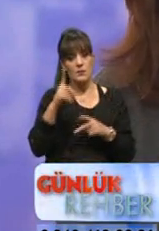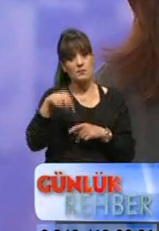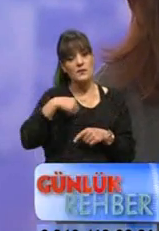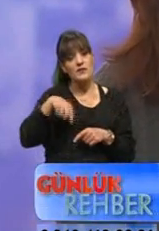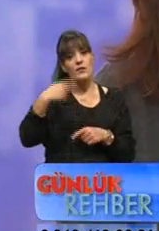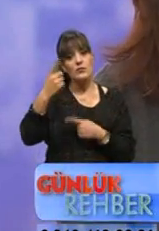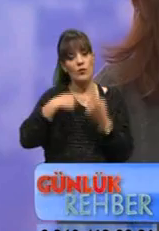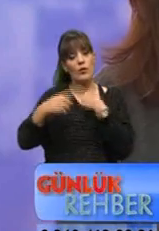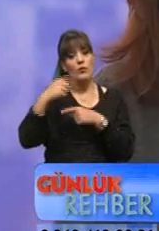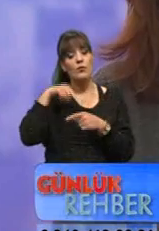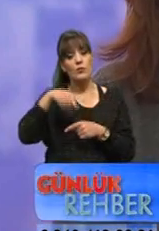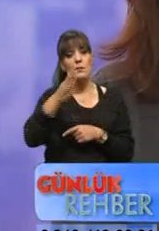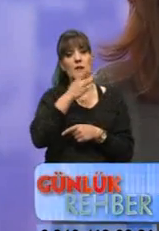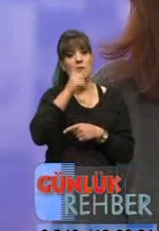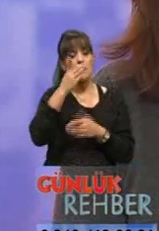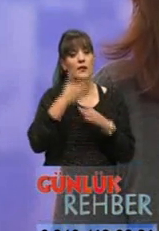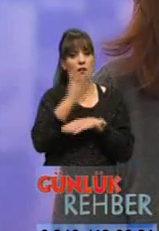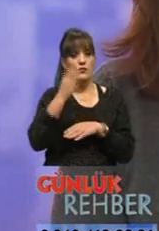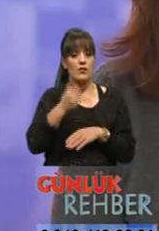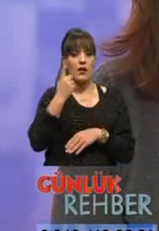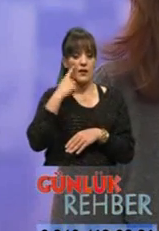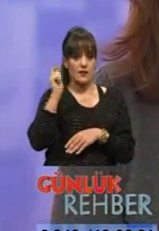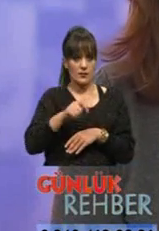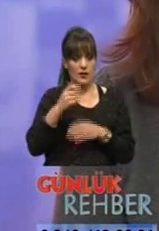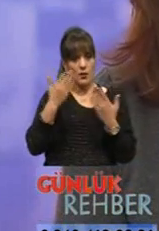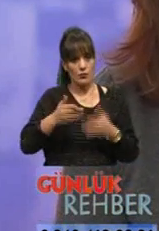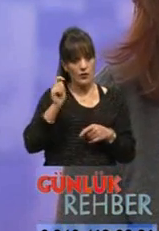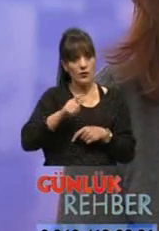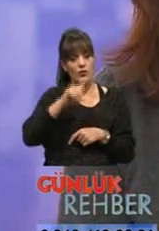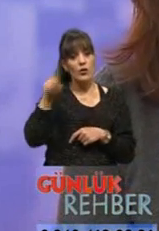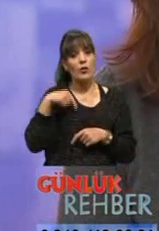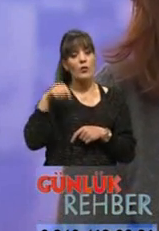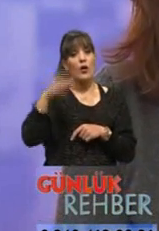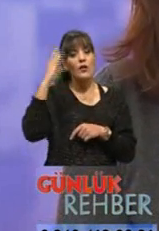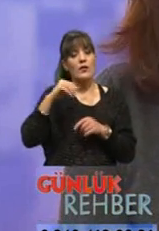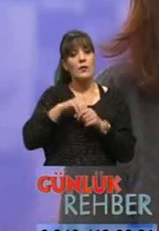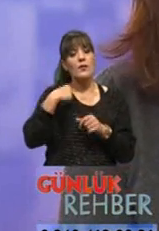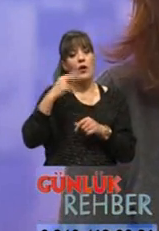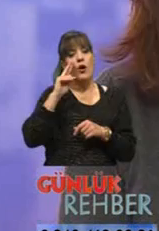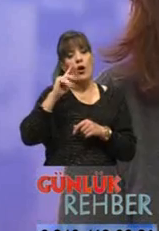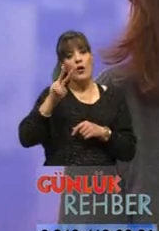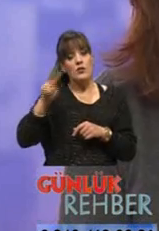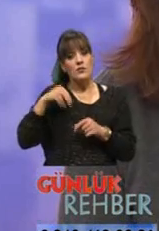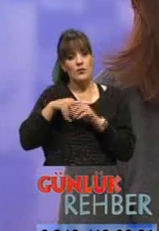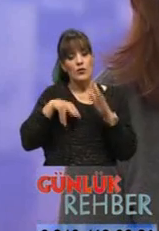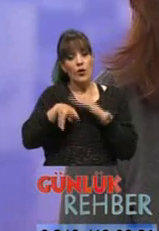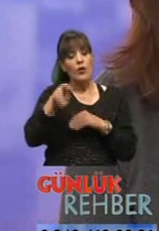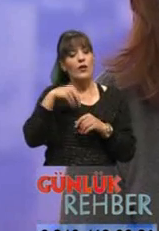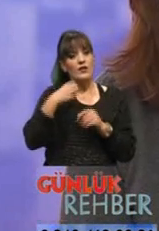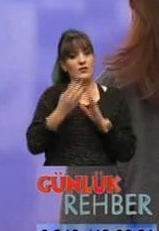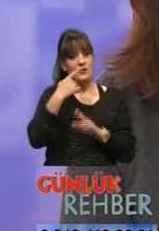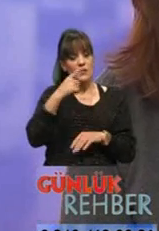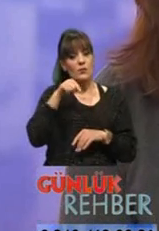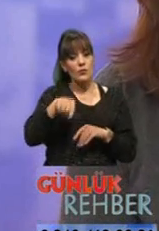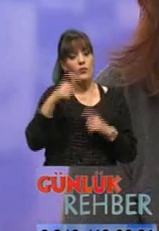söylüyorlar. Bu aslında artık bir bilimsel gerçek olarak kabul ediliyor. O anlamda biz de zaten bunu gözlemlerimizden yola çıktık dedim ya, daha çok